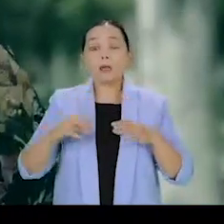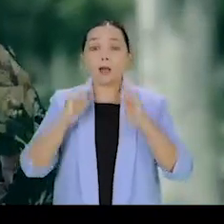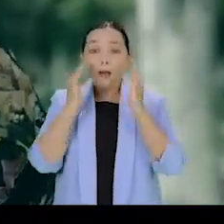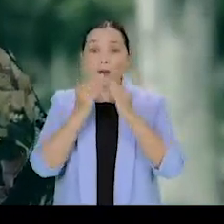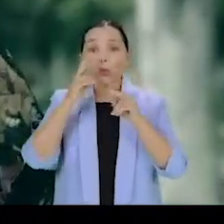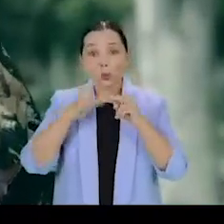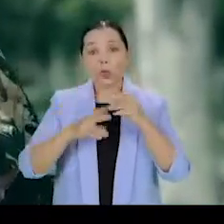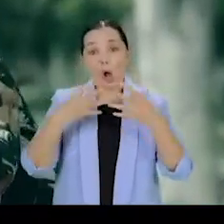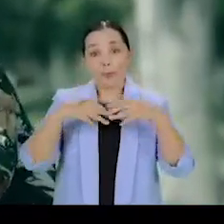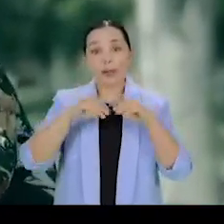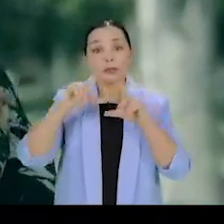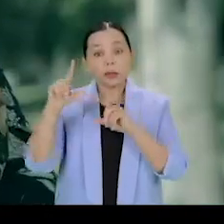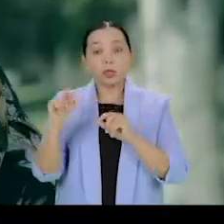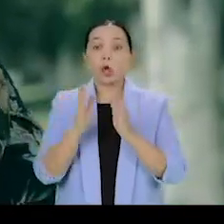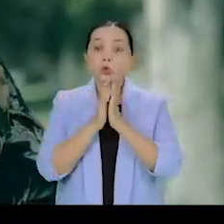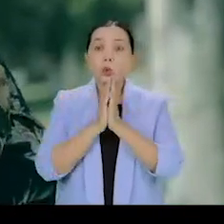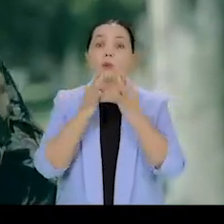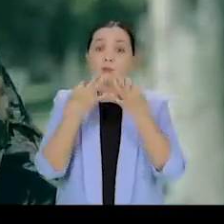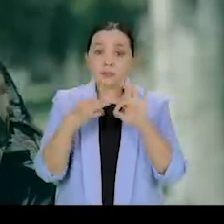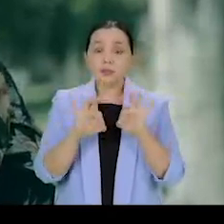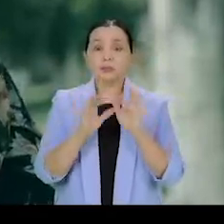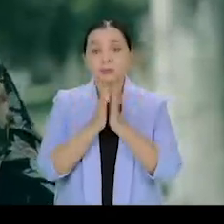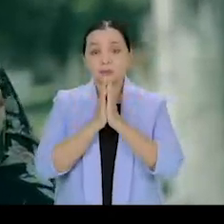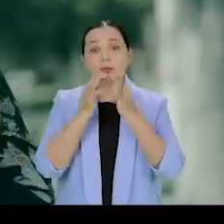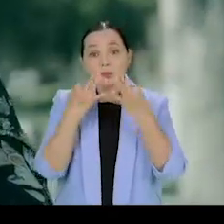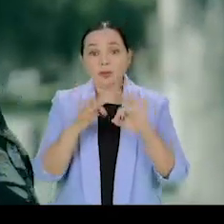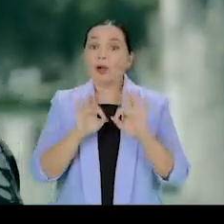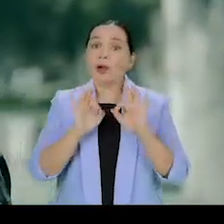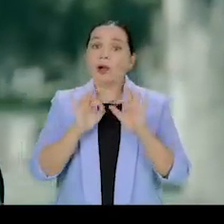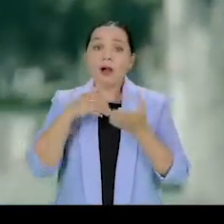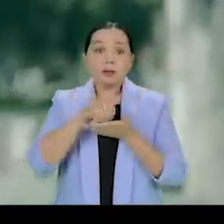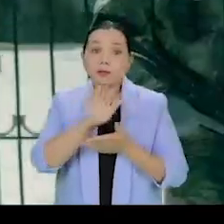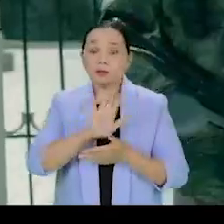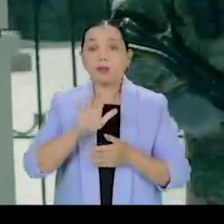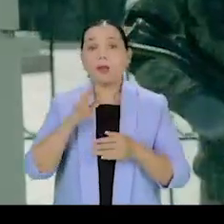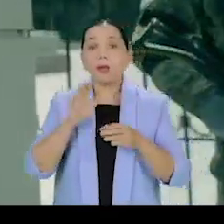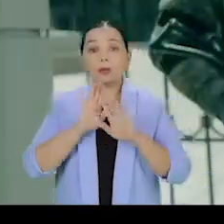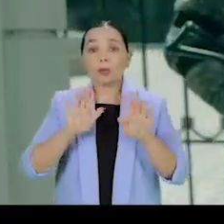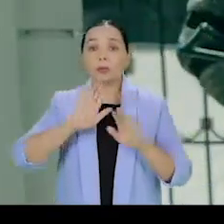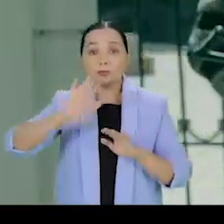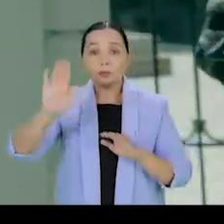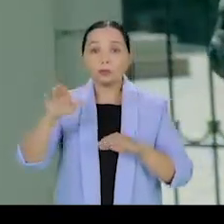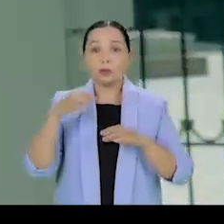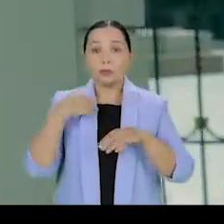tugagandan so'ng bag'ringizga qaytadi. İltimos, xolajon, bu yerda turish mumkin emas. Yo'q demang. Bizga yana bemor keldi.